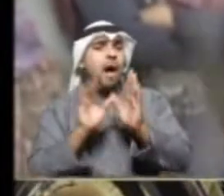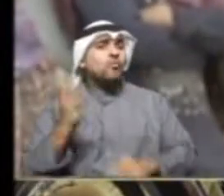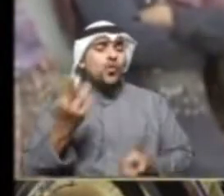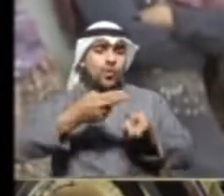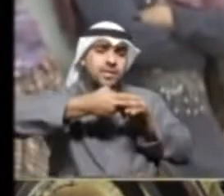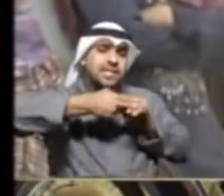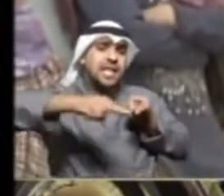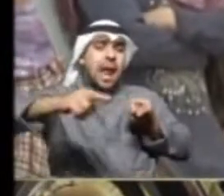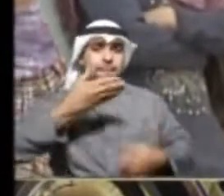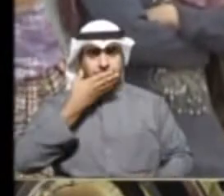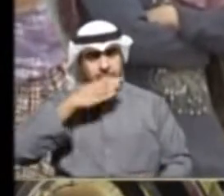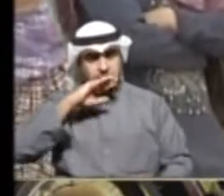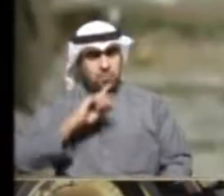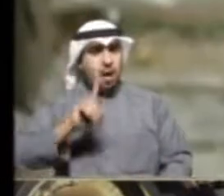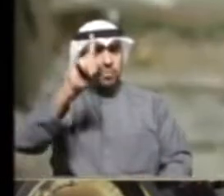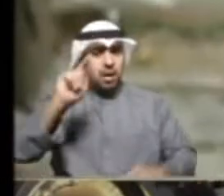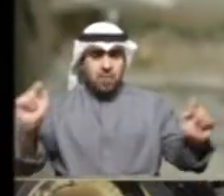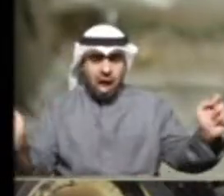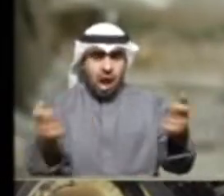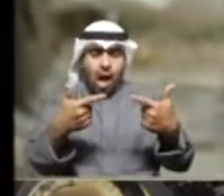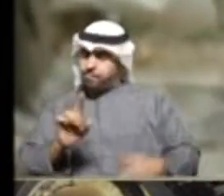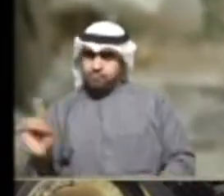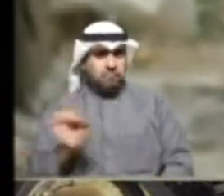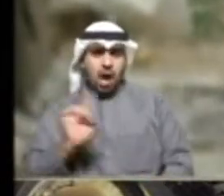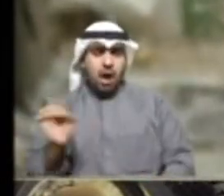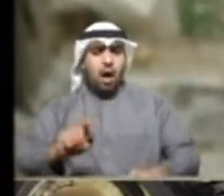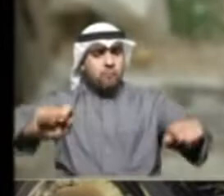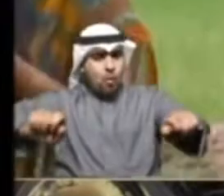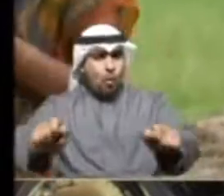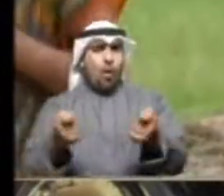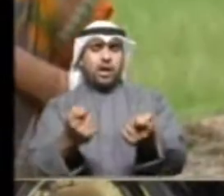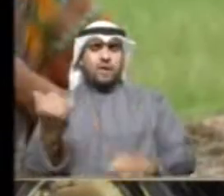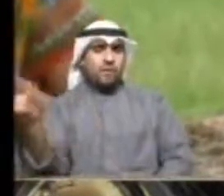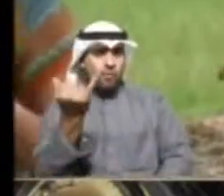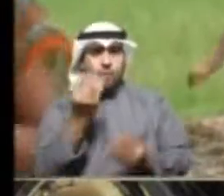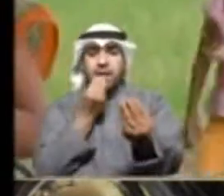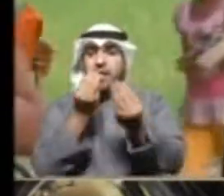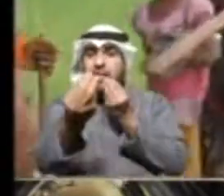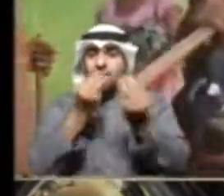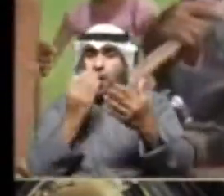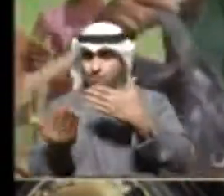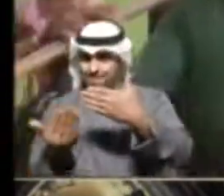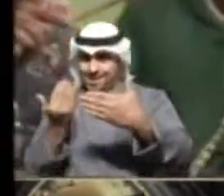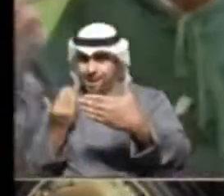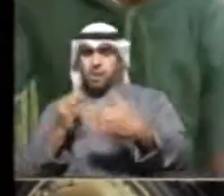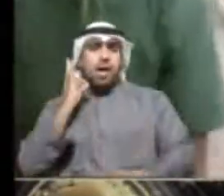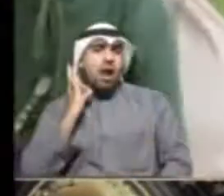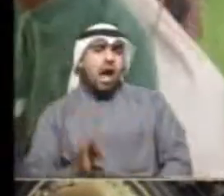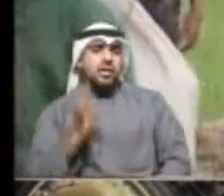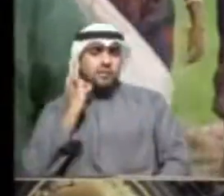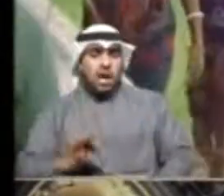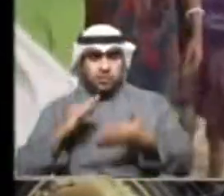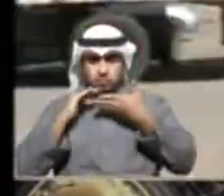كانت الكويت على مستويين رسمي وشعبي سباقة لنصرة الإنسان كلما ضاقت حوله سبل